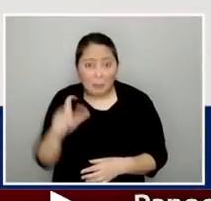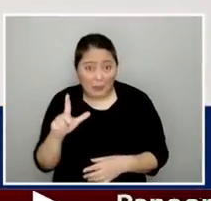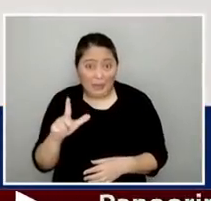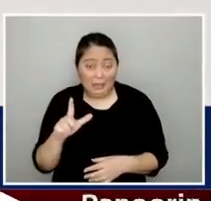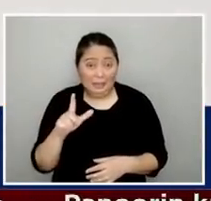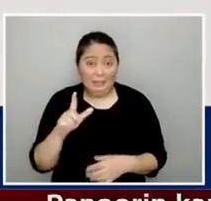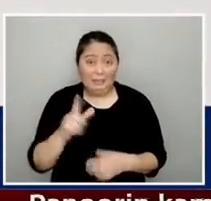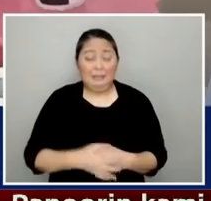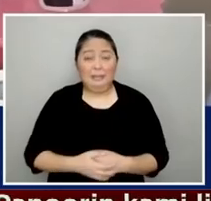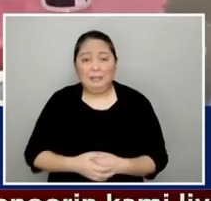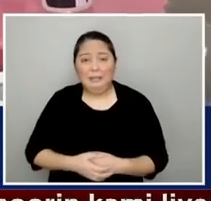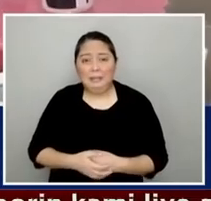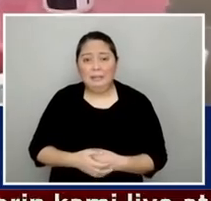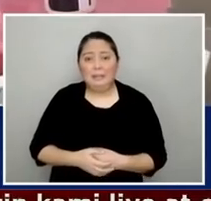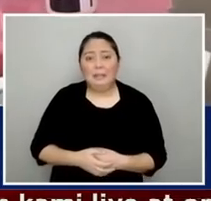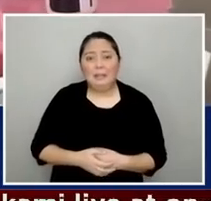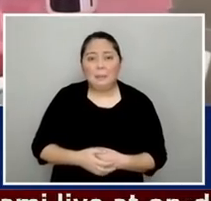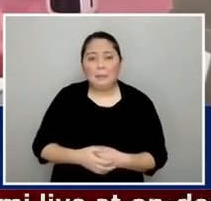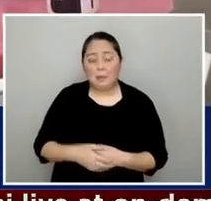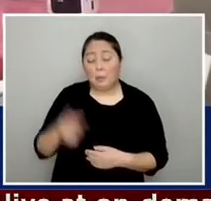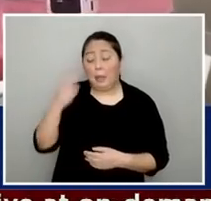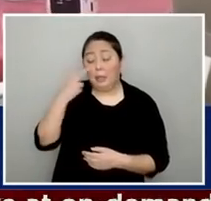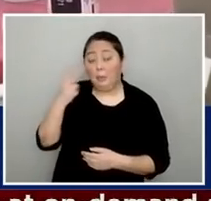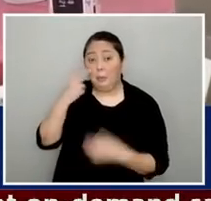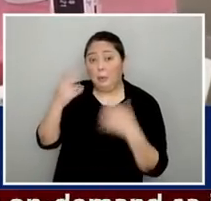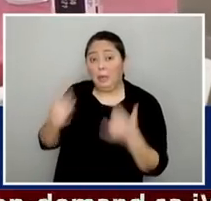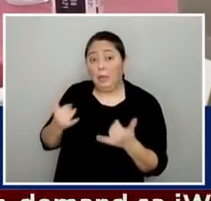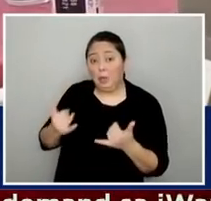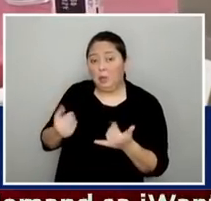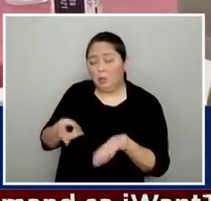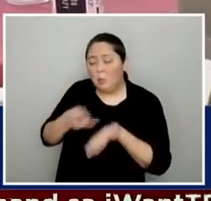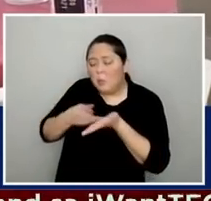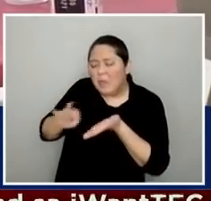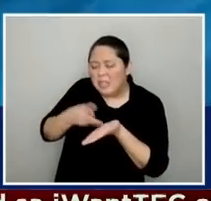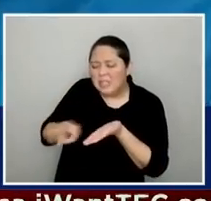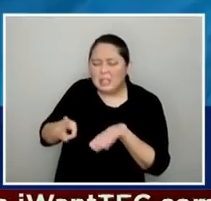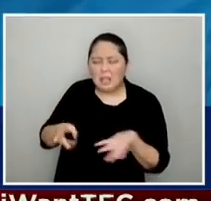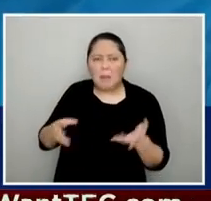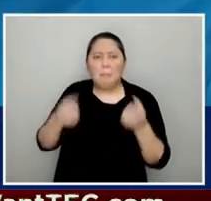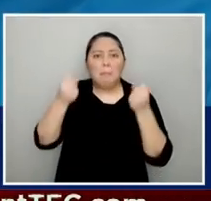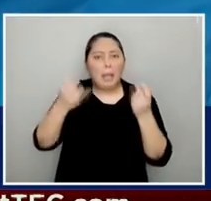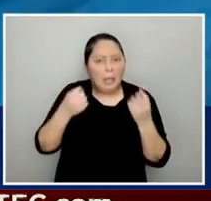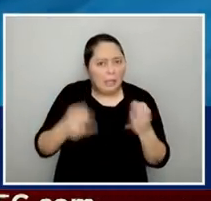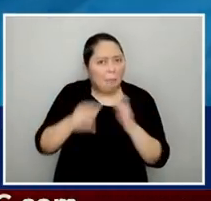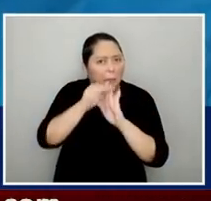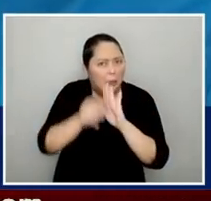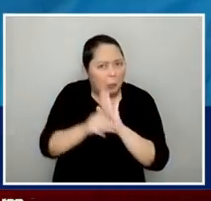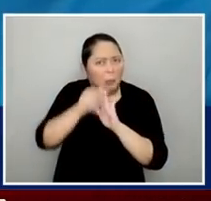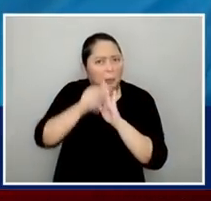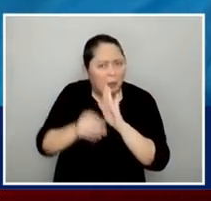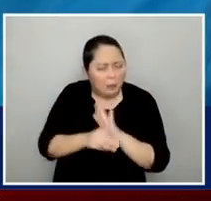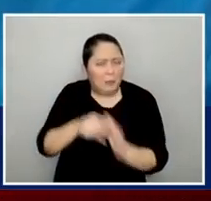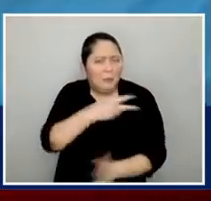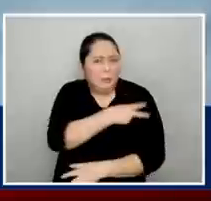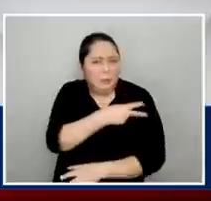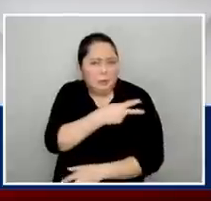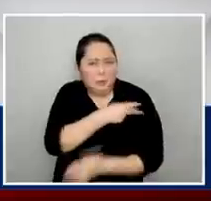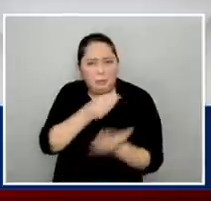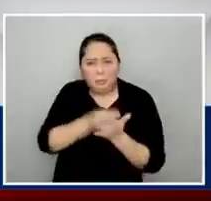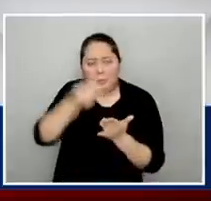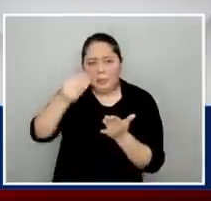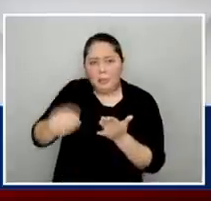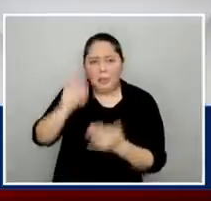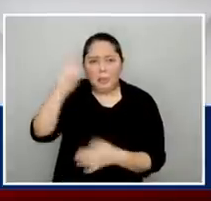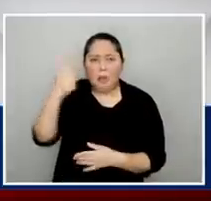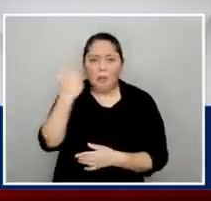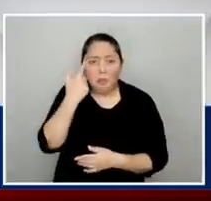Nasayang o itinuturing na wastage ang nasa 2% ng milyon-milyong bakuna kontra COVID na binili ng gobyerno. Ayon sa